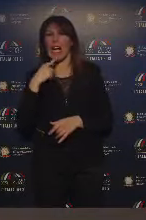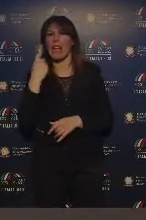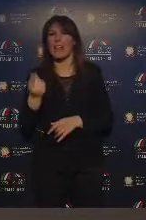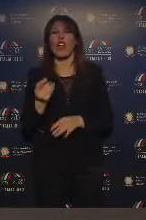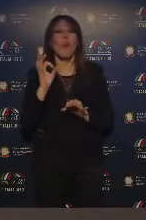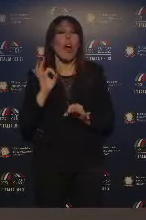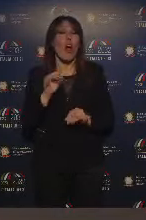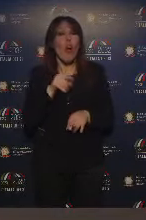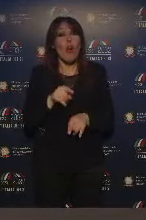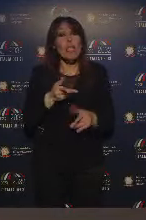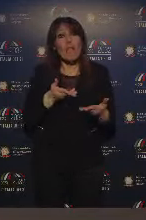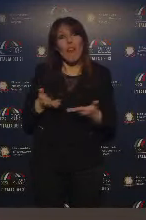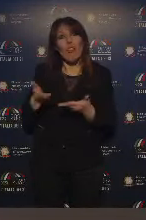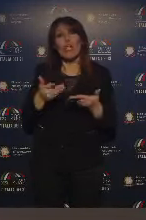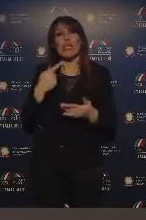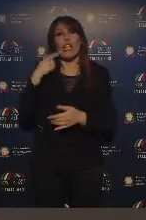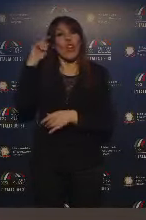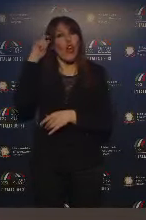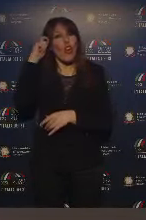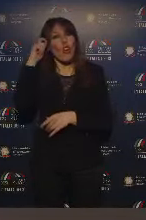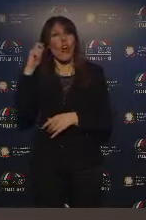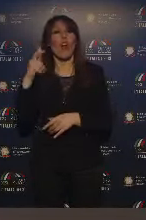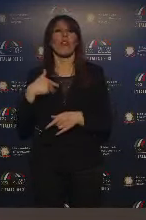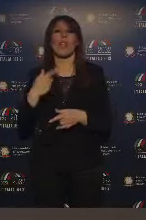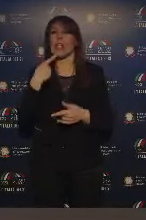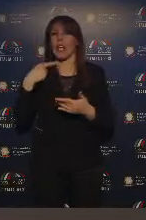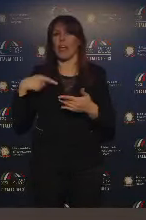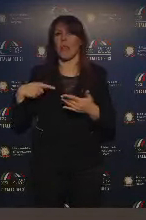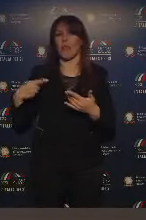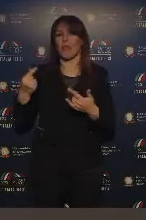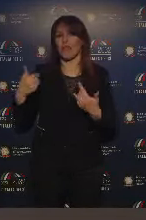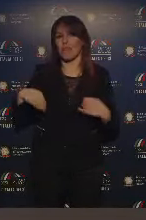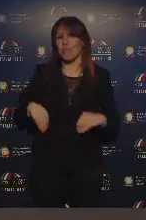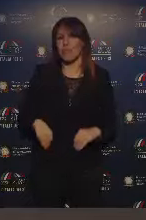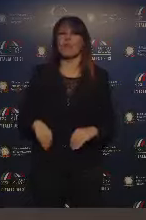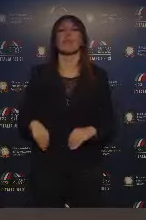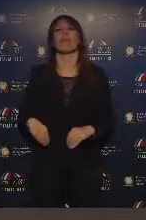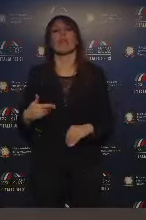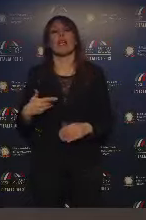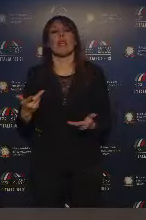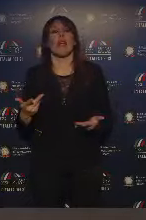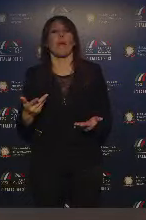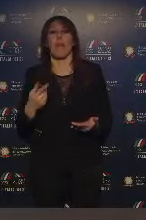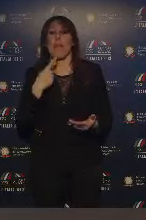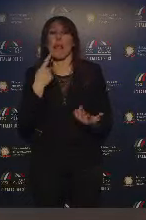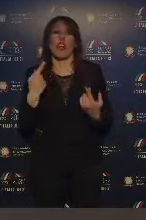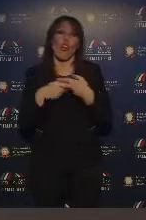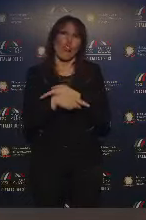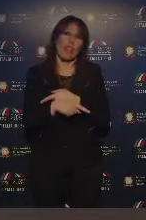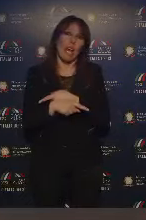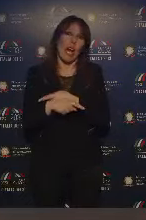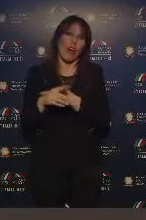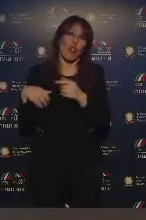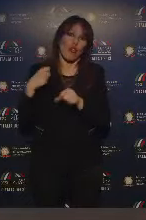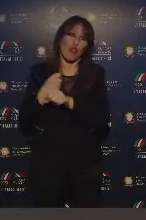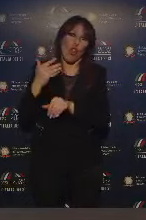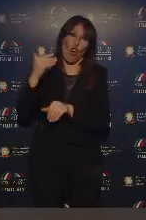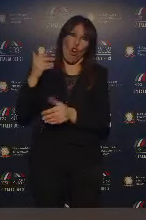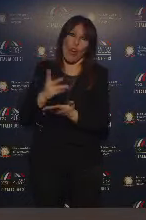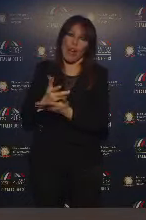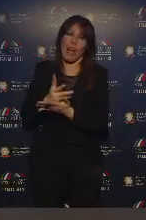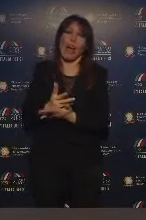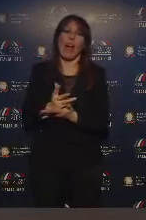favorisci i corrotti e i corruttori Io penso che la storia dica esattamente il contrario più lungo è l'iter